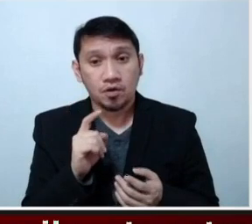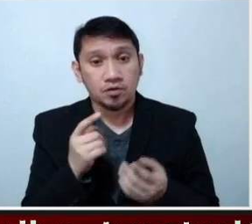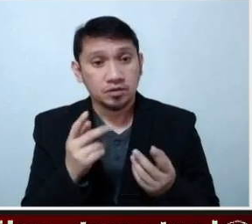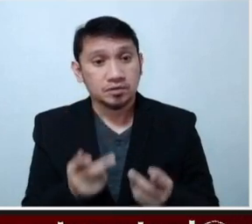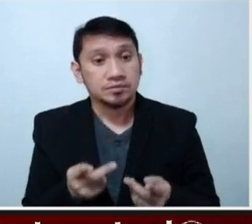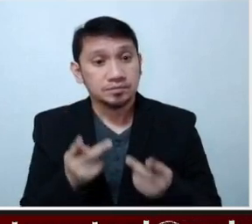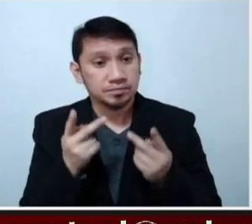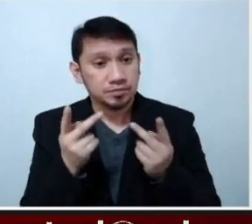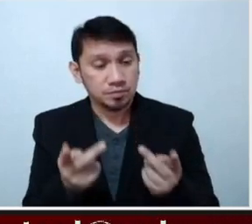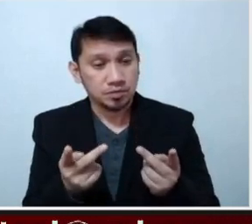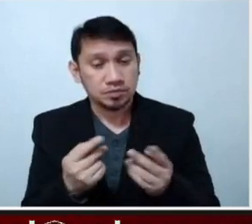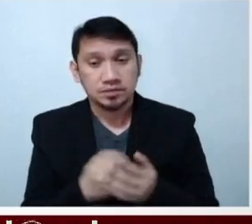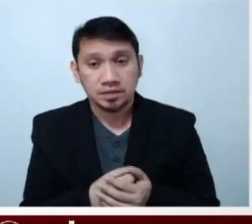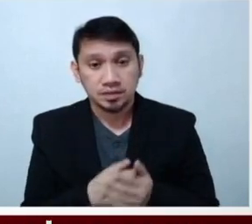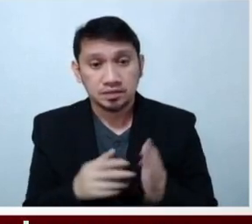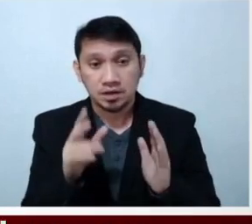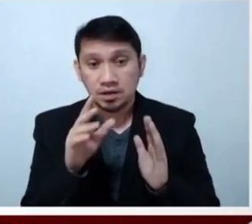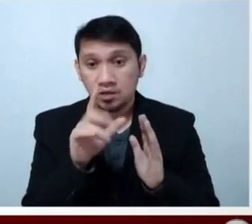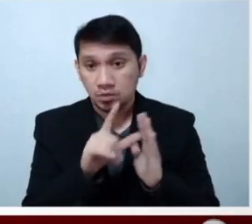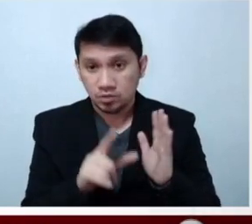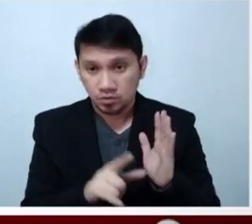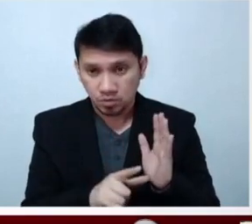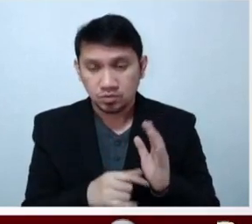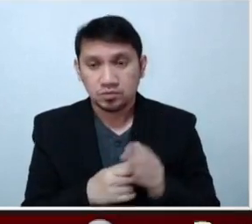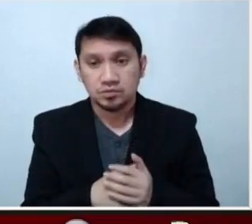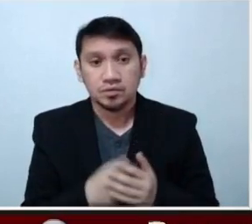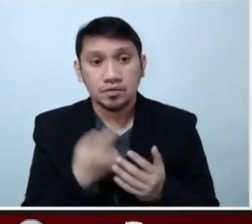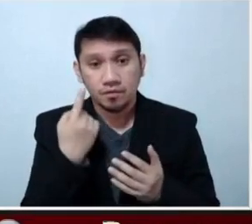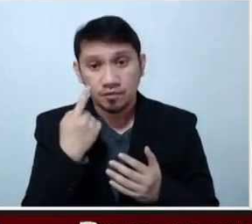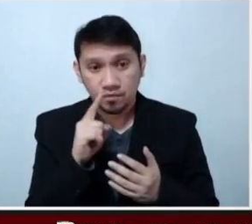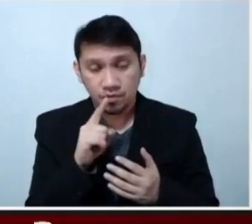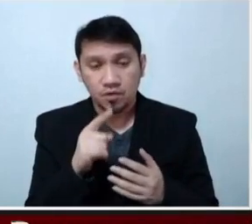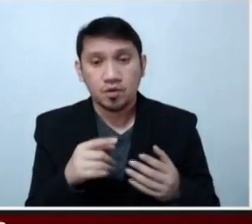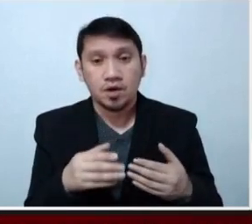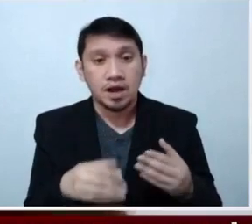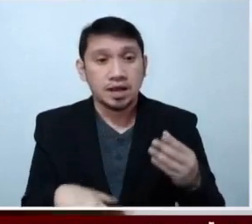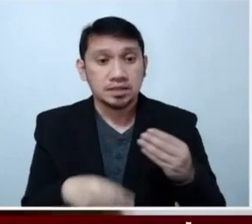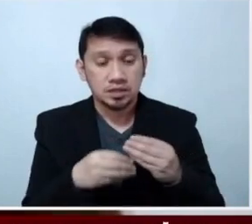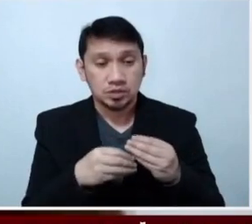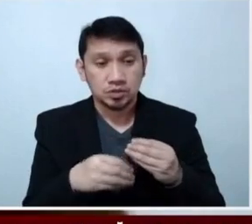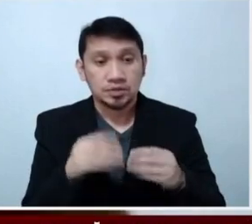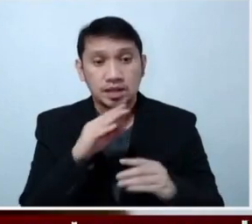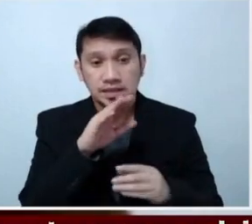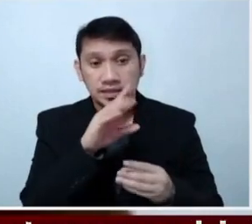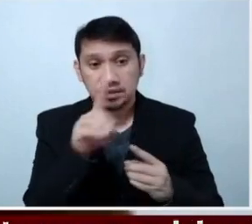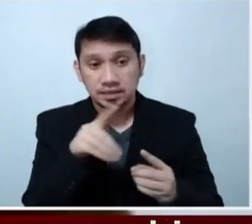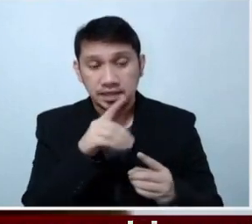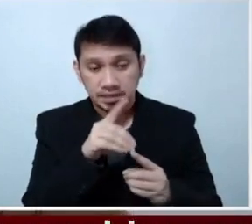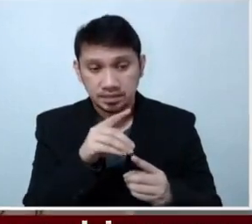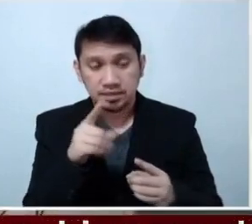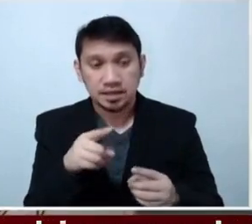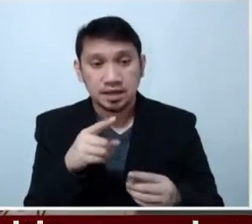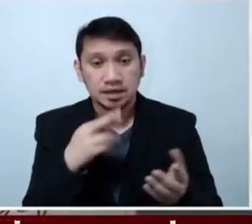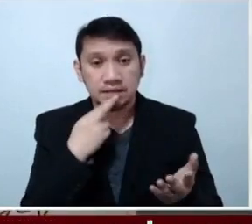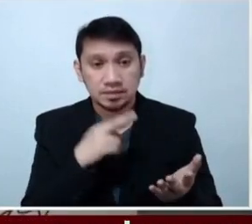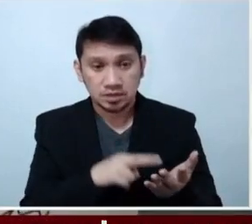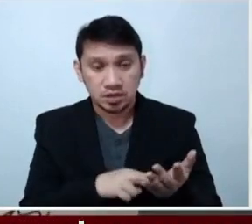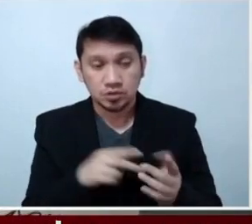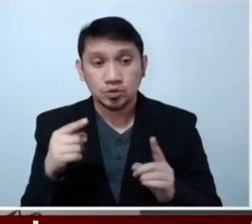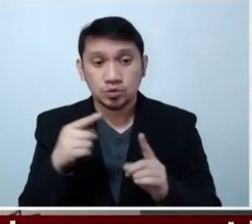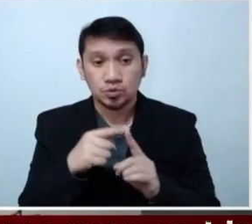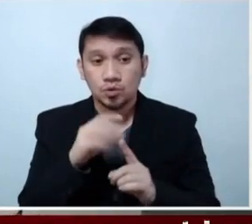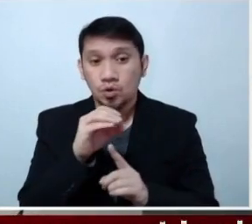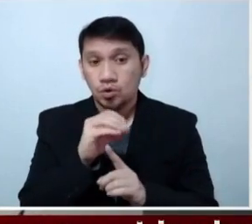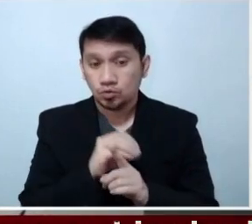panukalang batas at committee report para palawigin ang voter registration hanggang October 31. Inihain